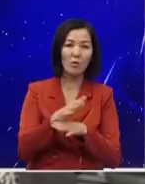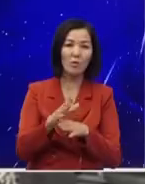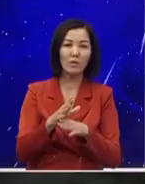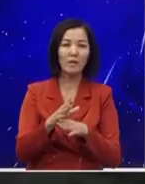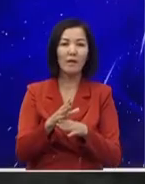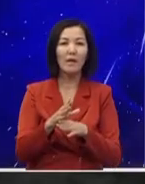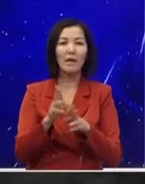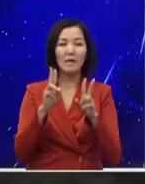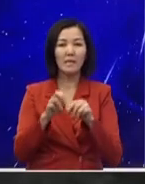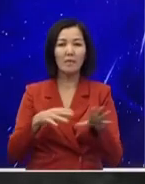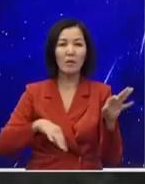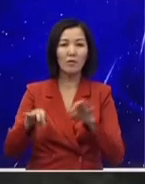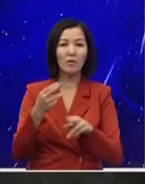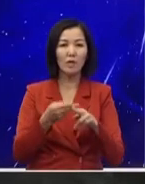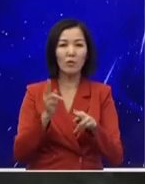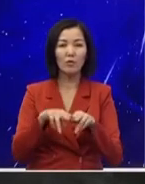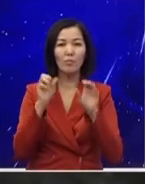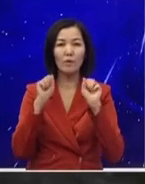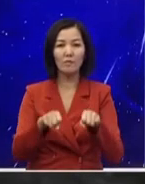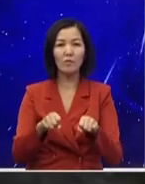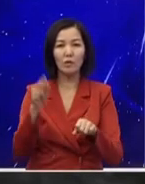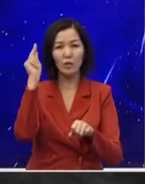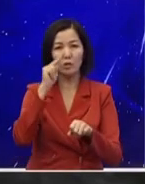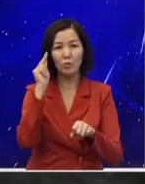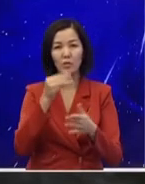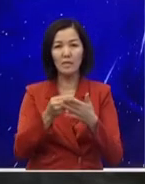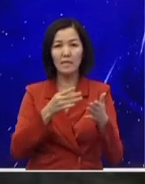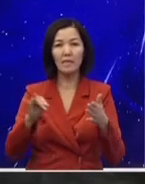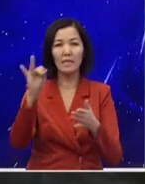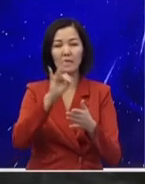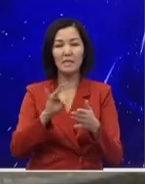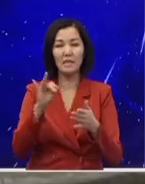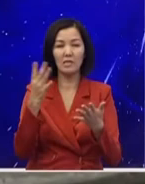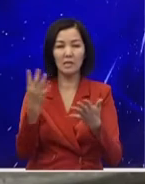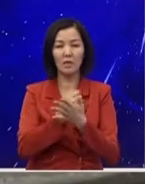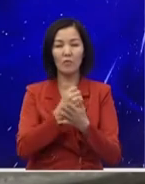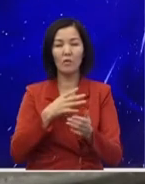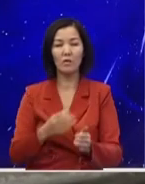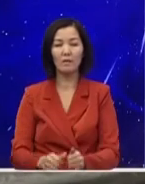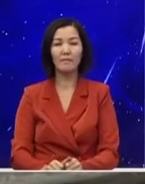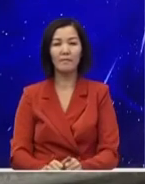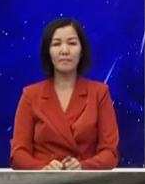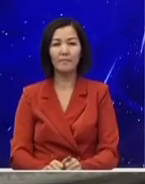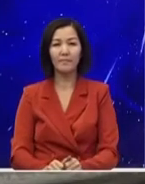компетентными органами разрабатывают проект, который позволит им изучить ценные исторические находки.